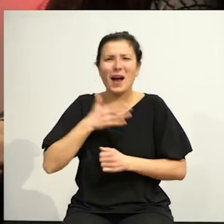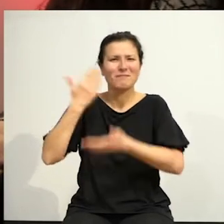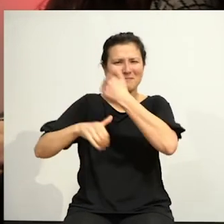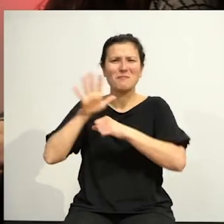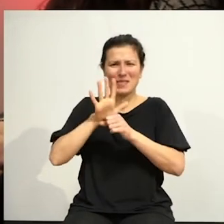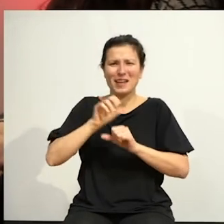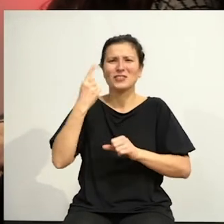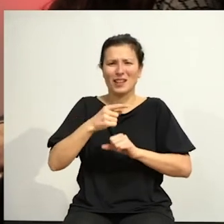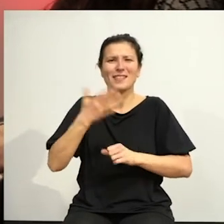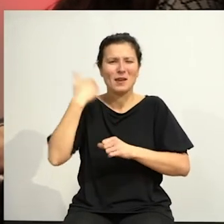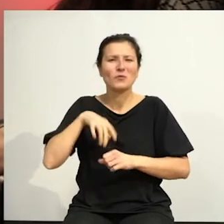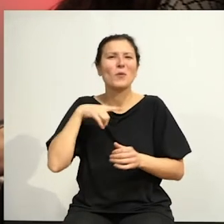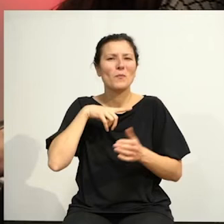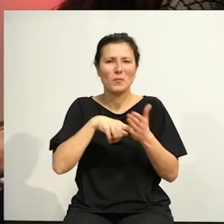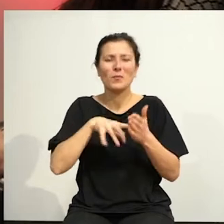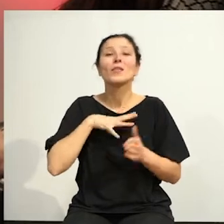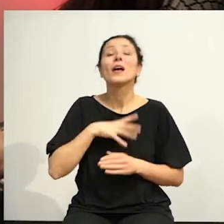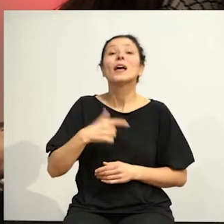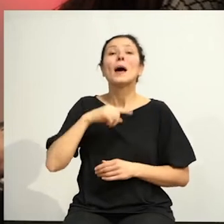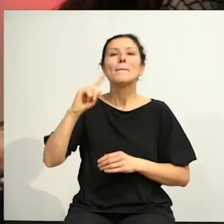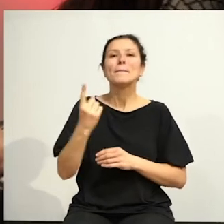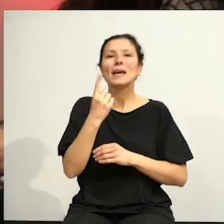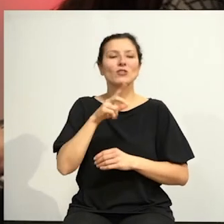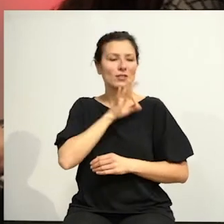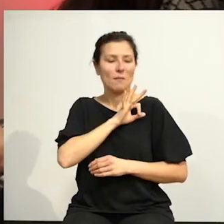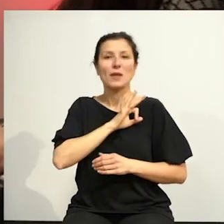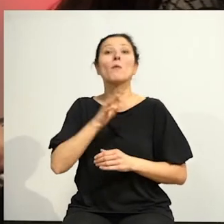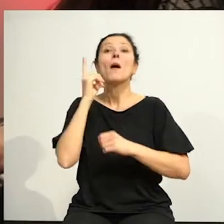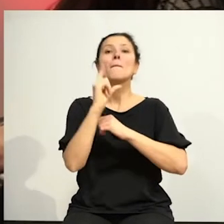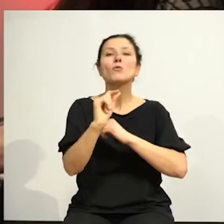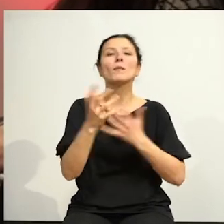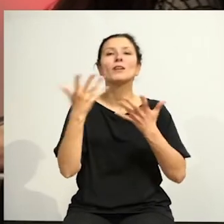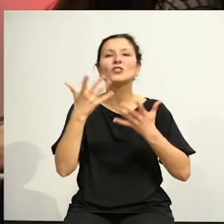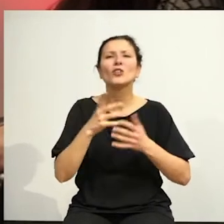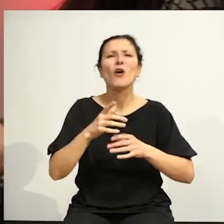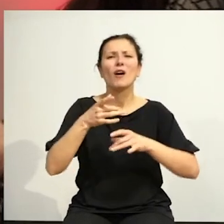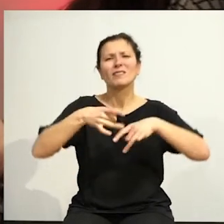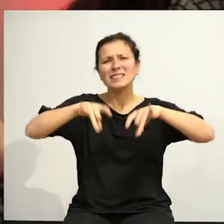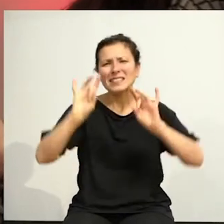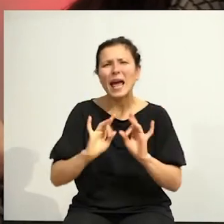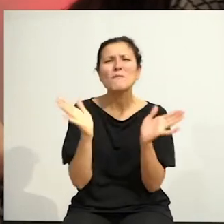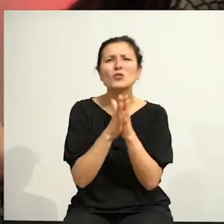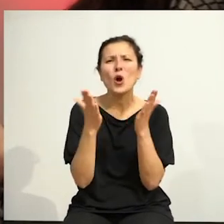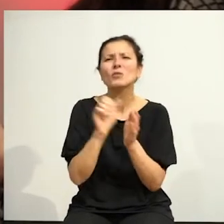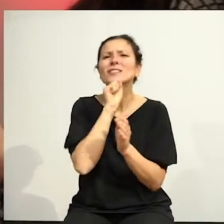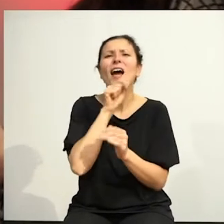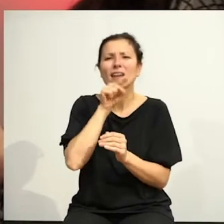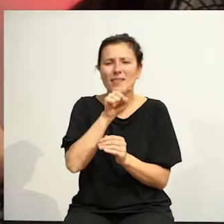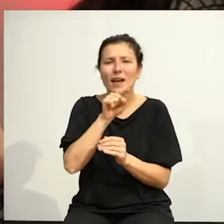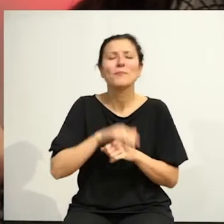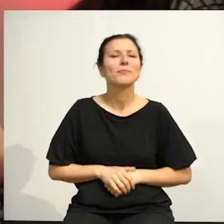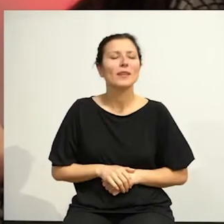że na moje pierwsze stypendium poszłam do antykwariatu, chciałam mieć pełen wybór pism wszystkich Norwida i z jeszcze przedmową Gomulickiego